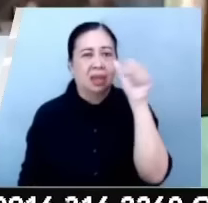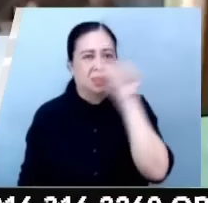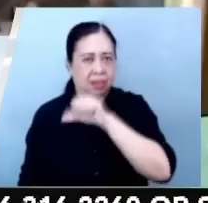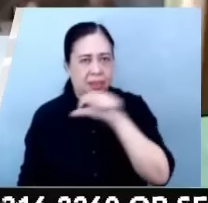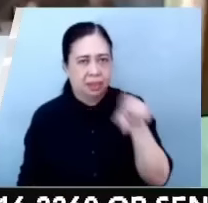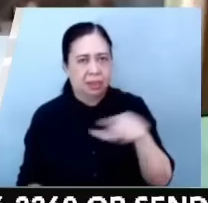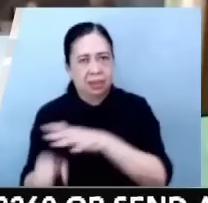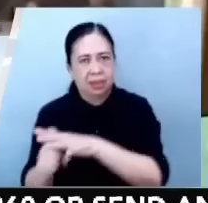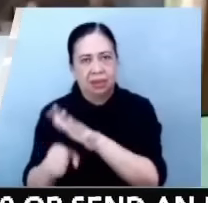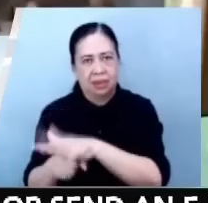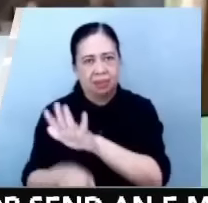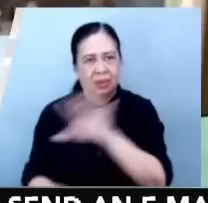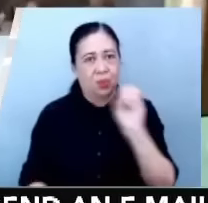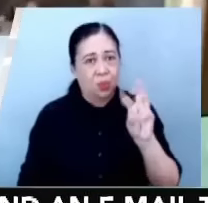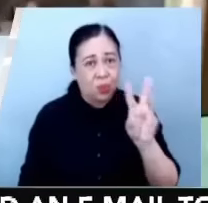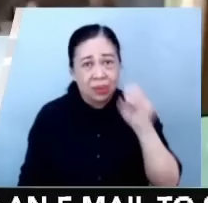niya